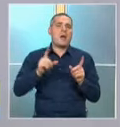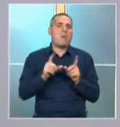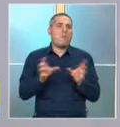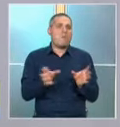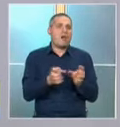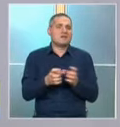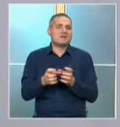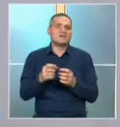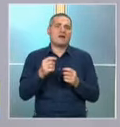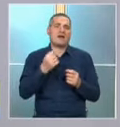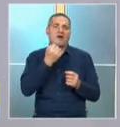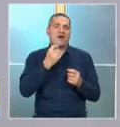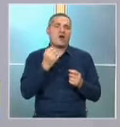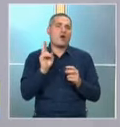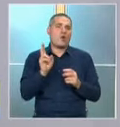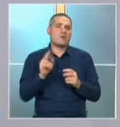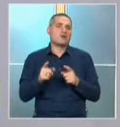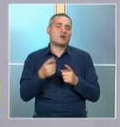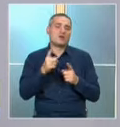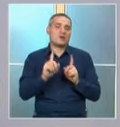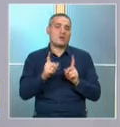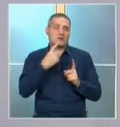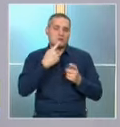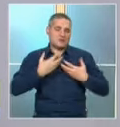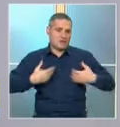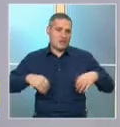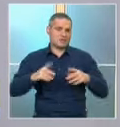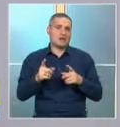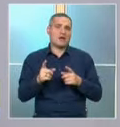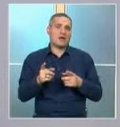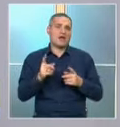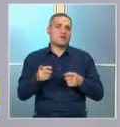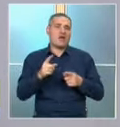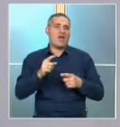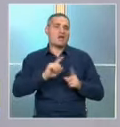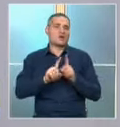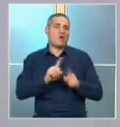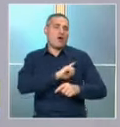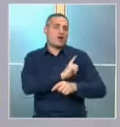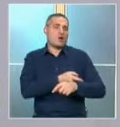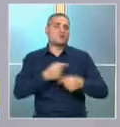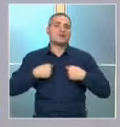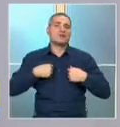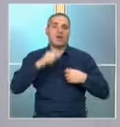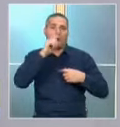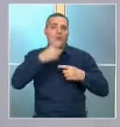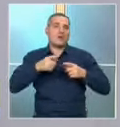в Крупник, което за нас мога да кажа, че е подвиг и геройство и ние се гордеем с тези